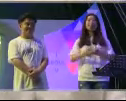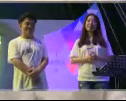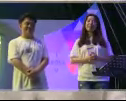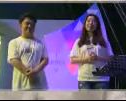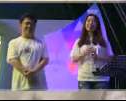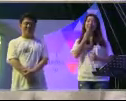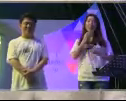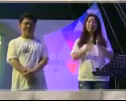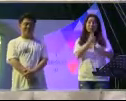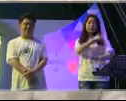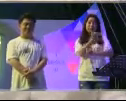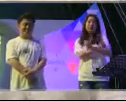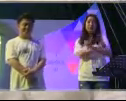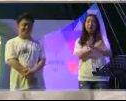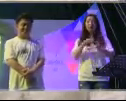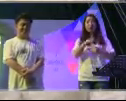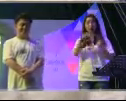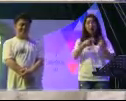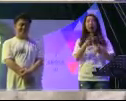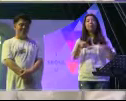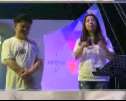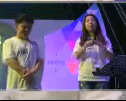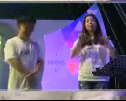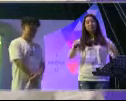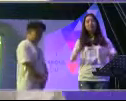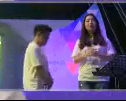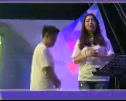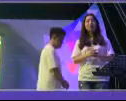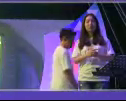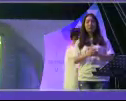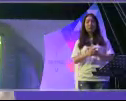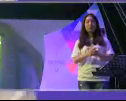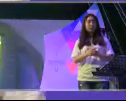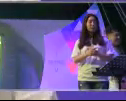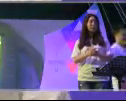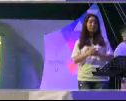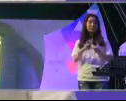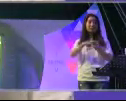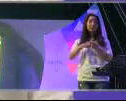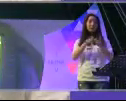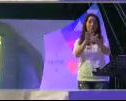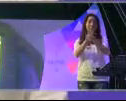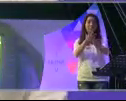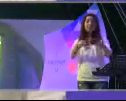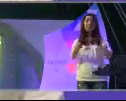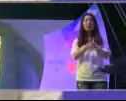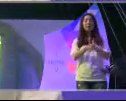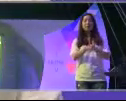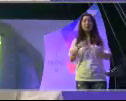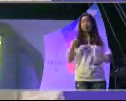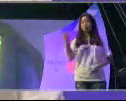서울시 인권위원회 가 함께 하고 있다는 것 연대와 지지를 위해서 오늘 이 자리에 왔습니다 제 옆에는